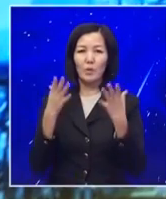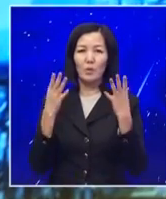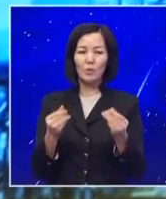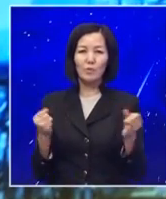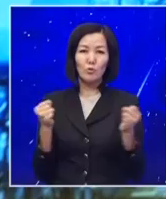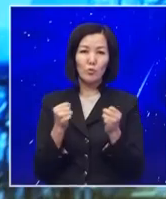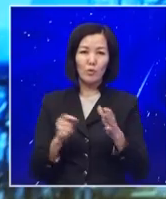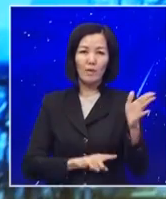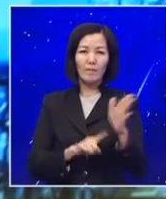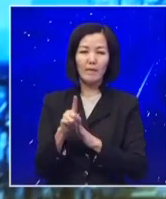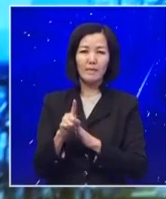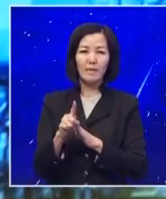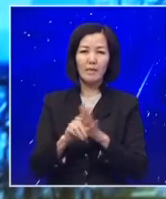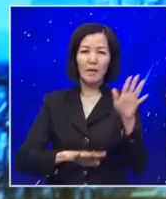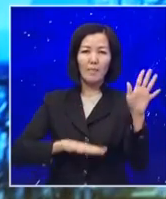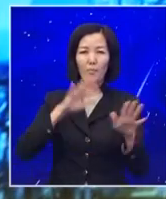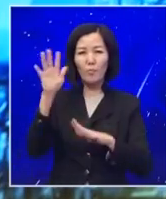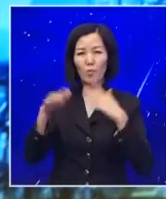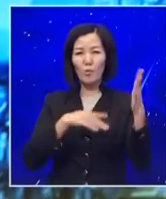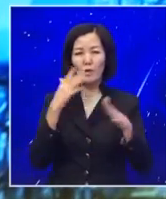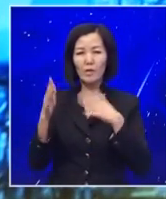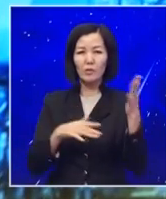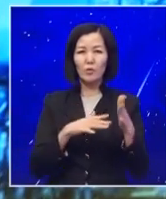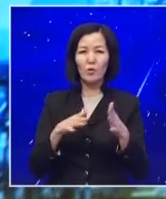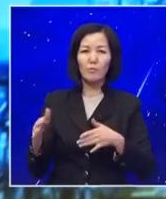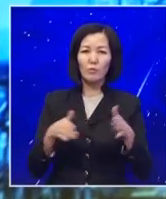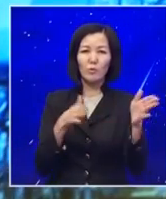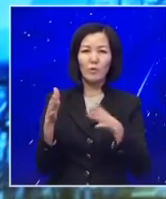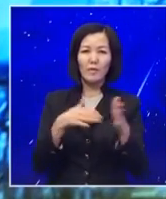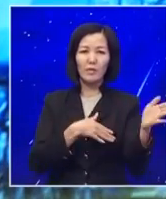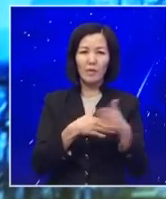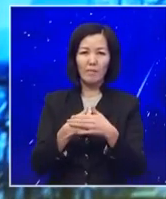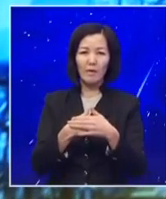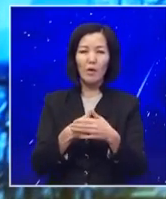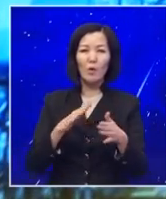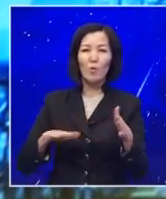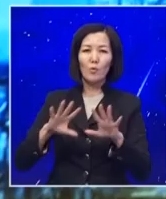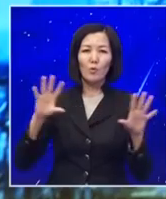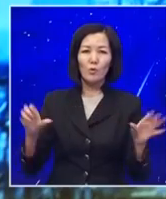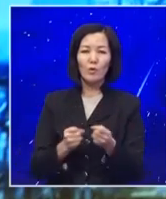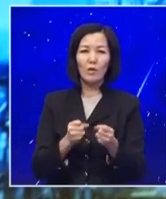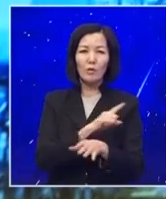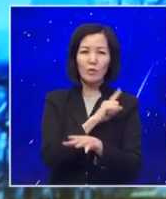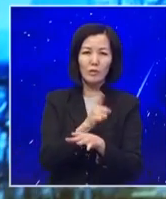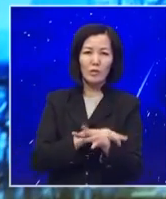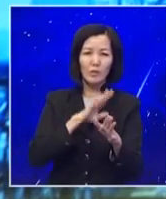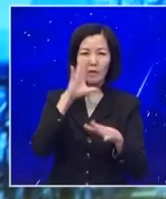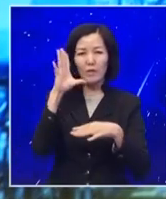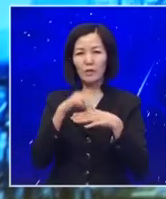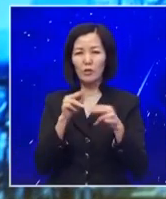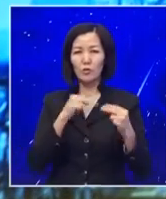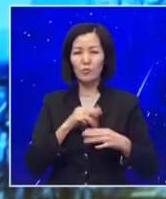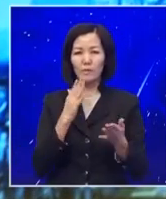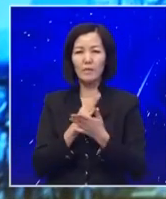Қаңтар қаһарына мініп тұр. Ақ түтек боран соғып, аймақта жолдардың денін үрлеп тастады. Өңір құтқарушыларында тыным жоқ. Төтенше